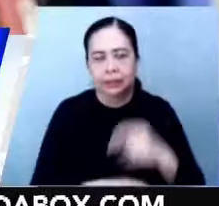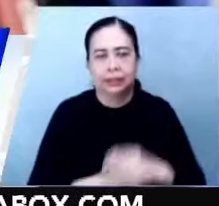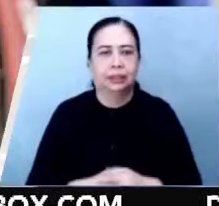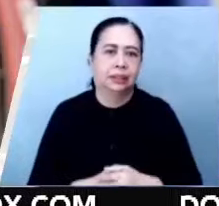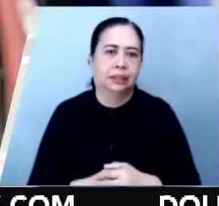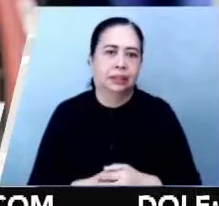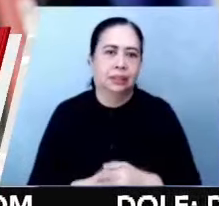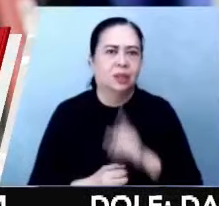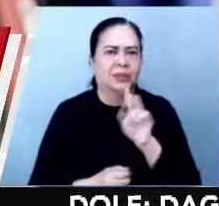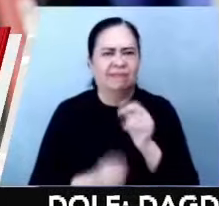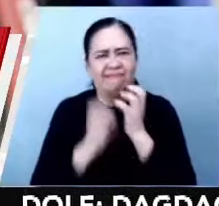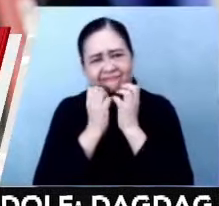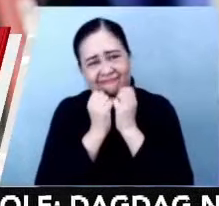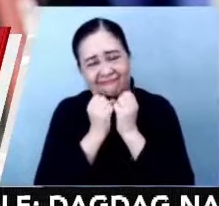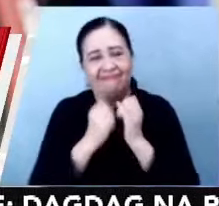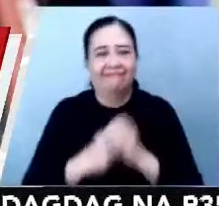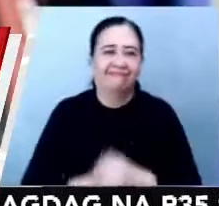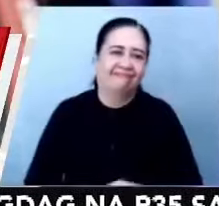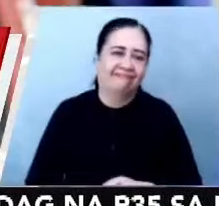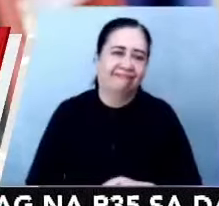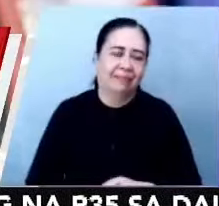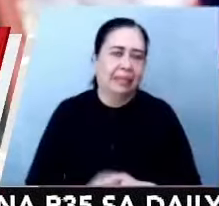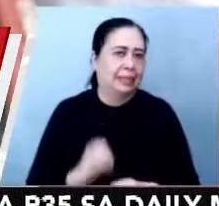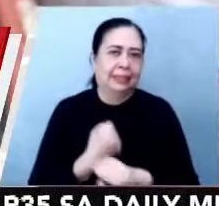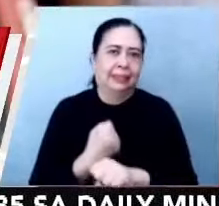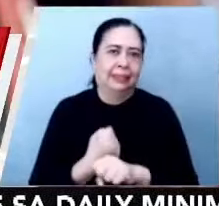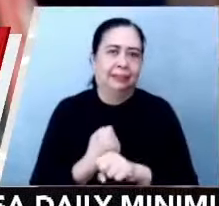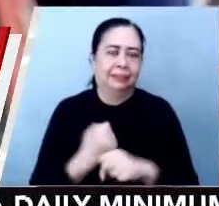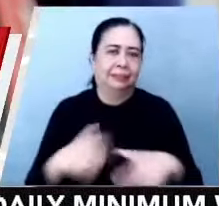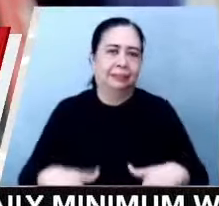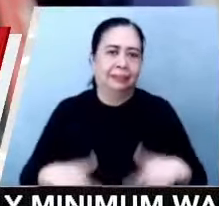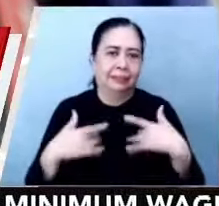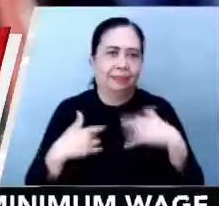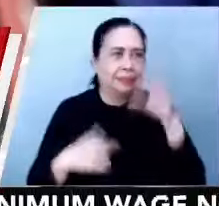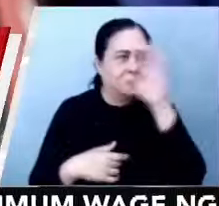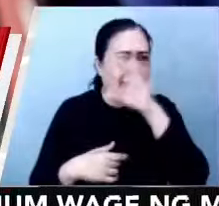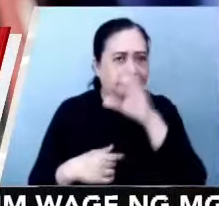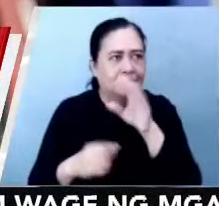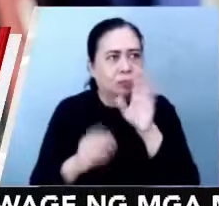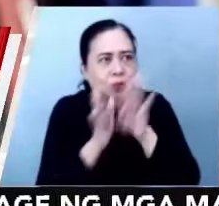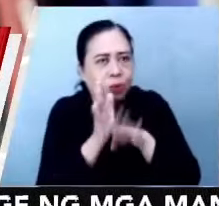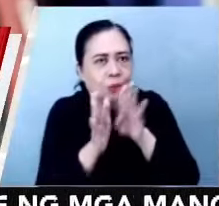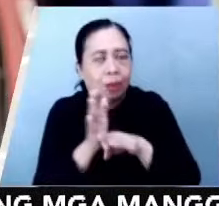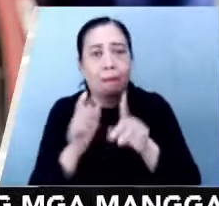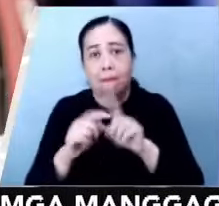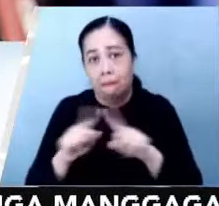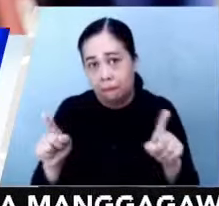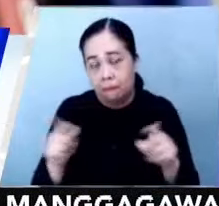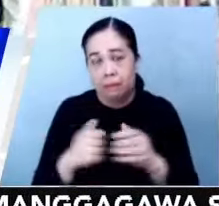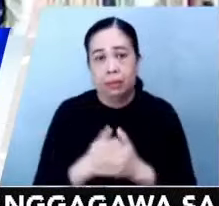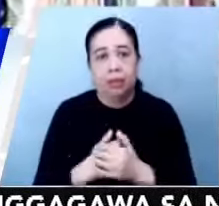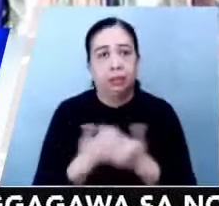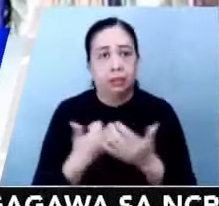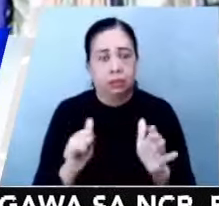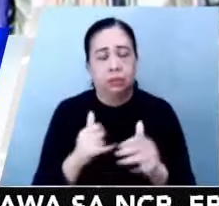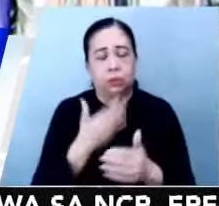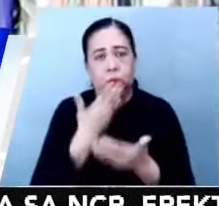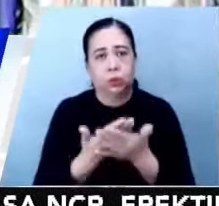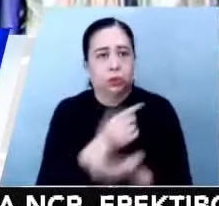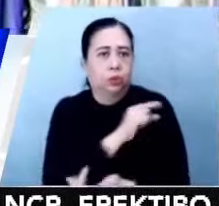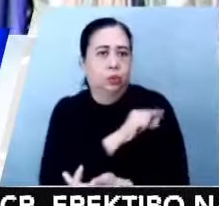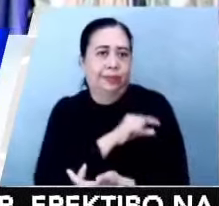magtipid sa hirap po ng buhay. Doon po tayo sa medyo mura pero may kalidad naman po.